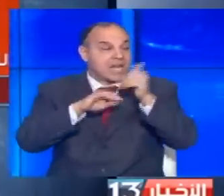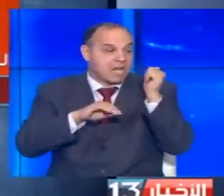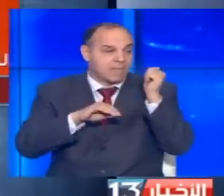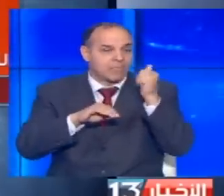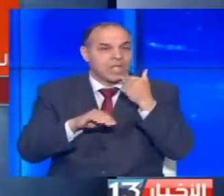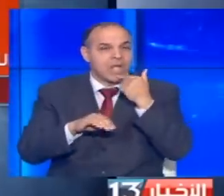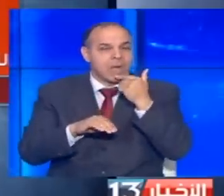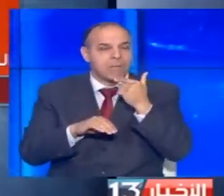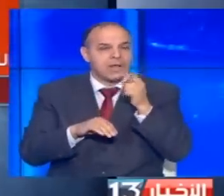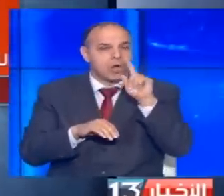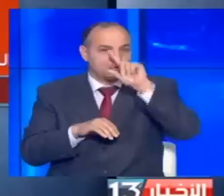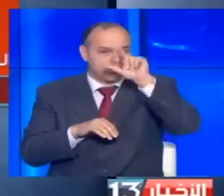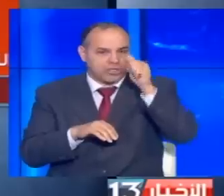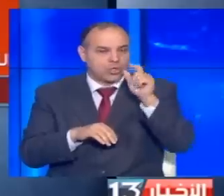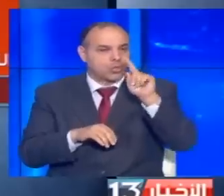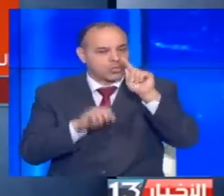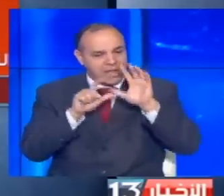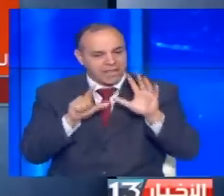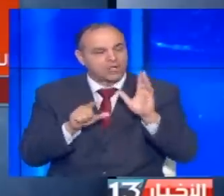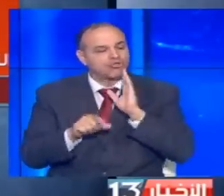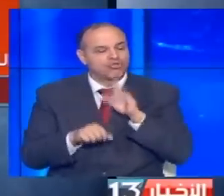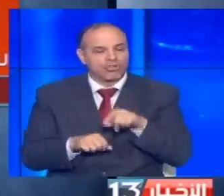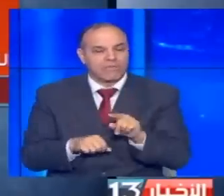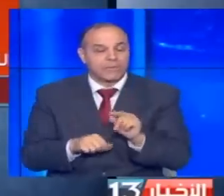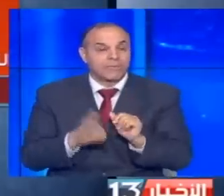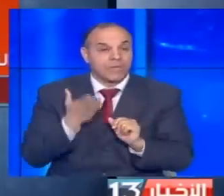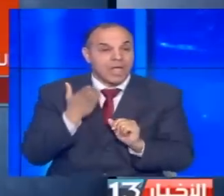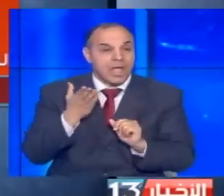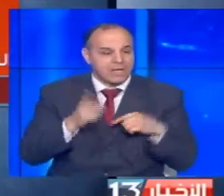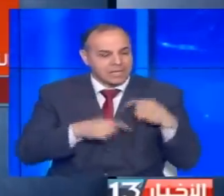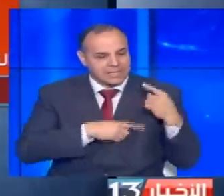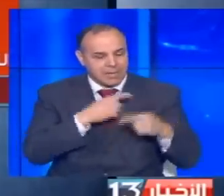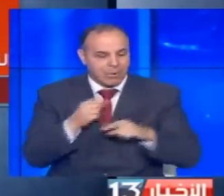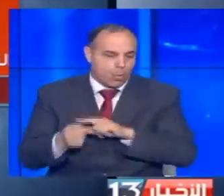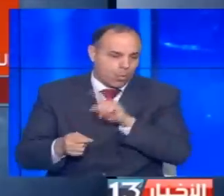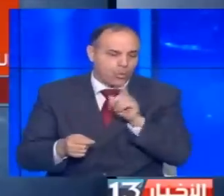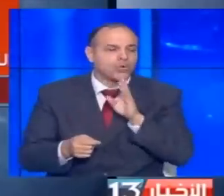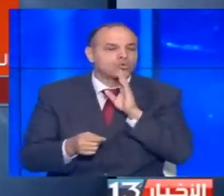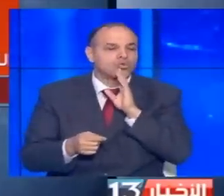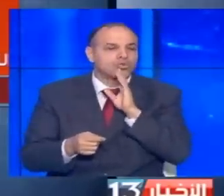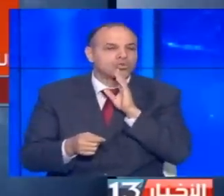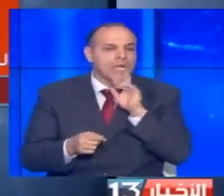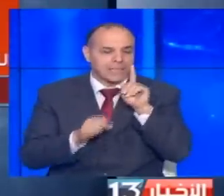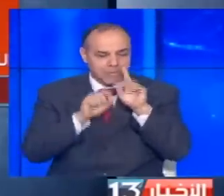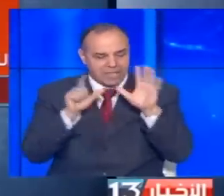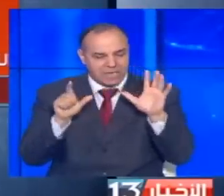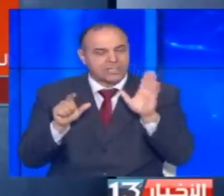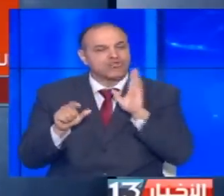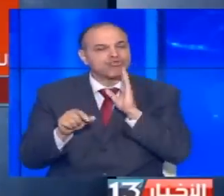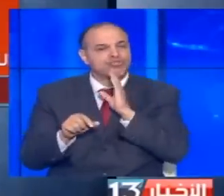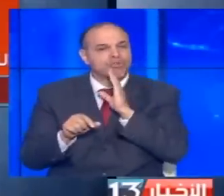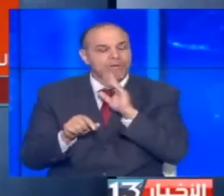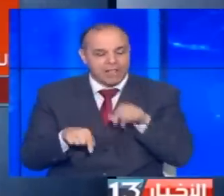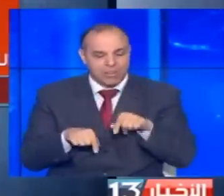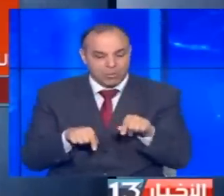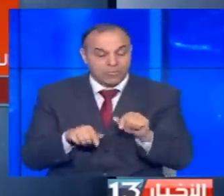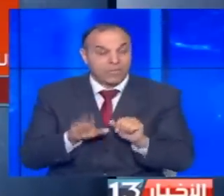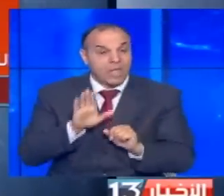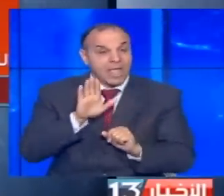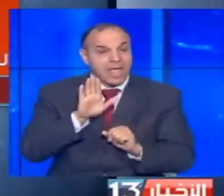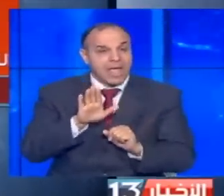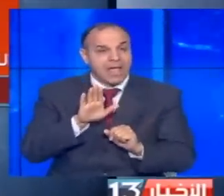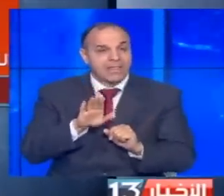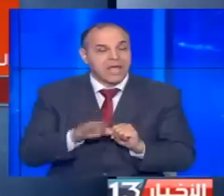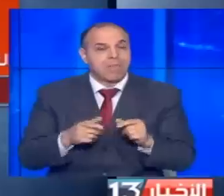السادس عشر والسابع عشر من جانفي ويستمر الى غايه منتصف ليله السابع عشر من جوف الحالي وبالنسبه